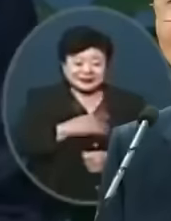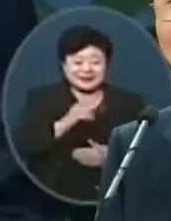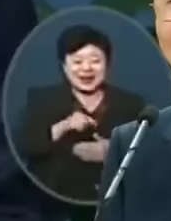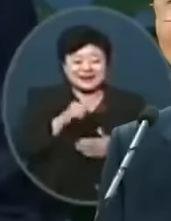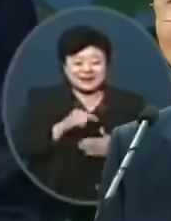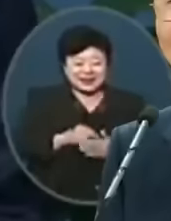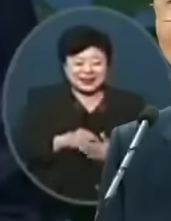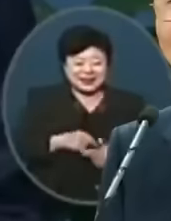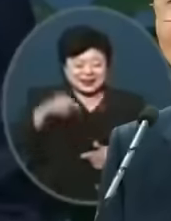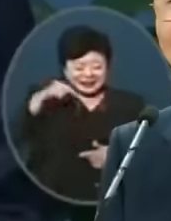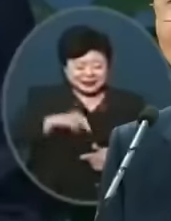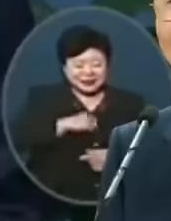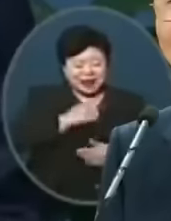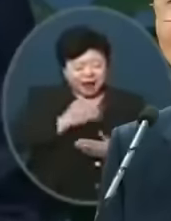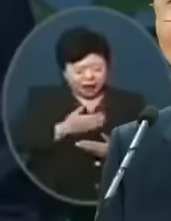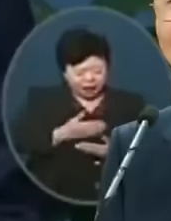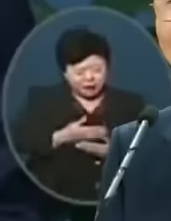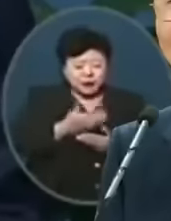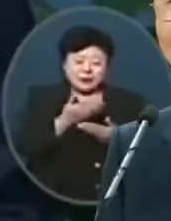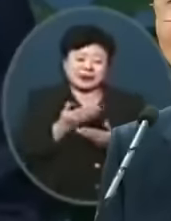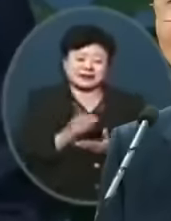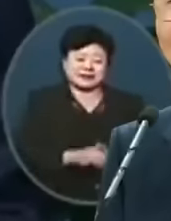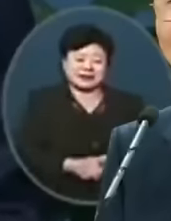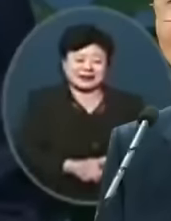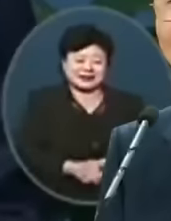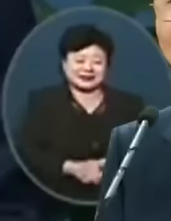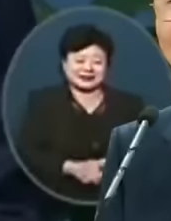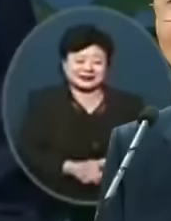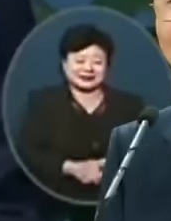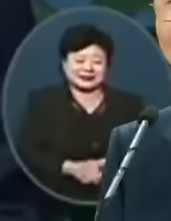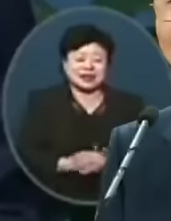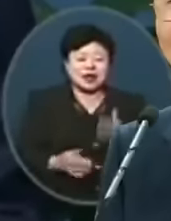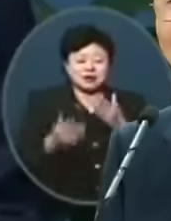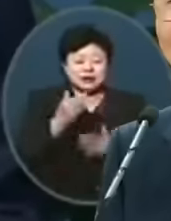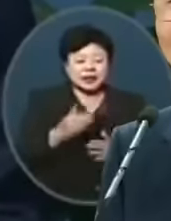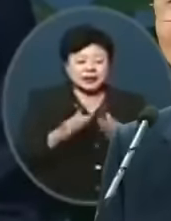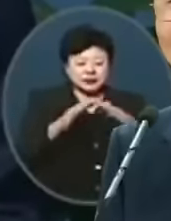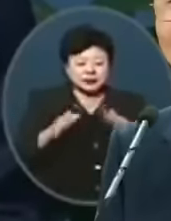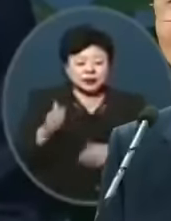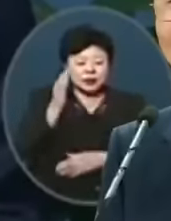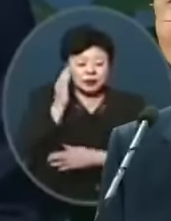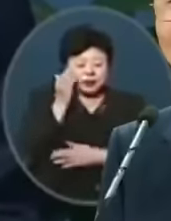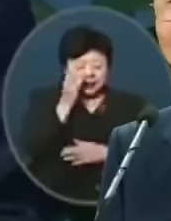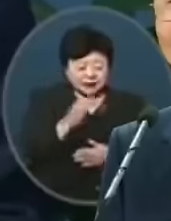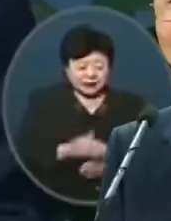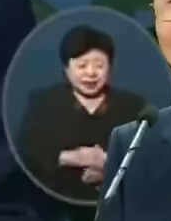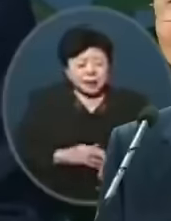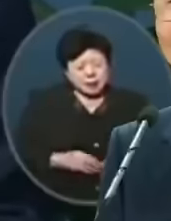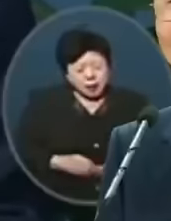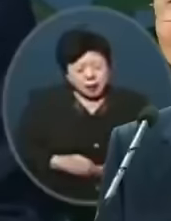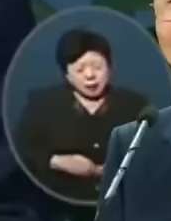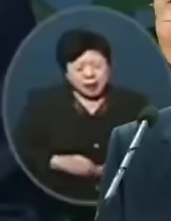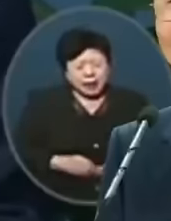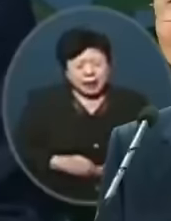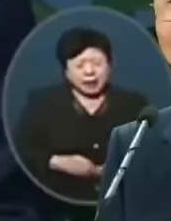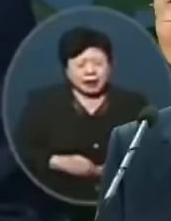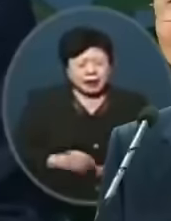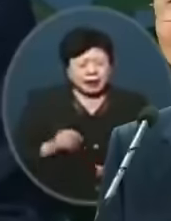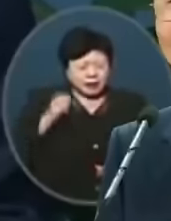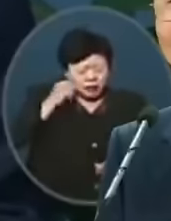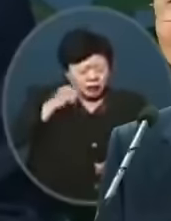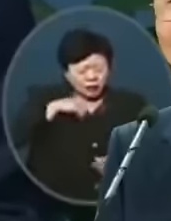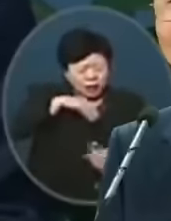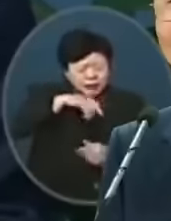마음에 깊은 감동을 느끼게 되는 것입니다. 불광동에서 목회할 때 헐벗고 굶주리고 환경이 어렵고